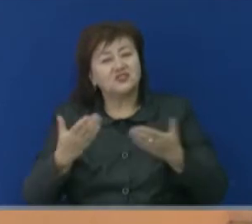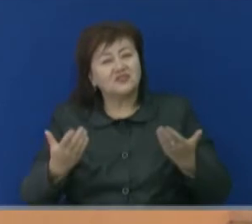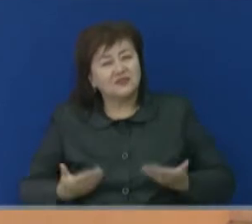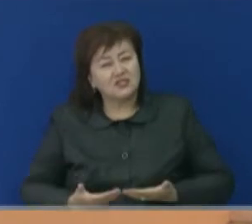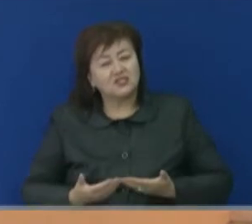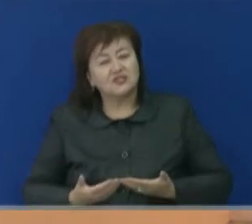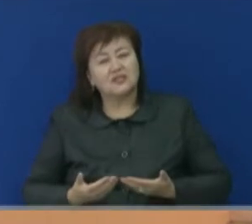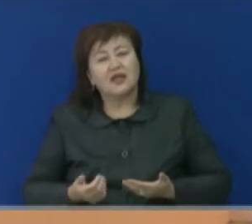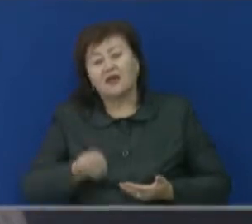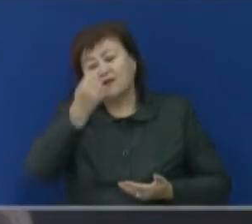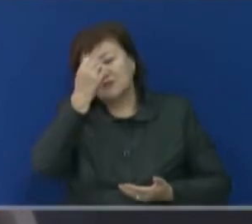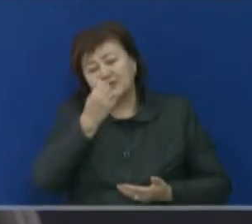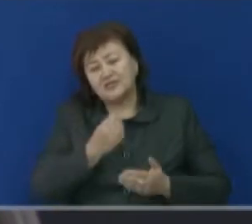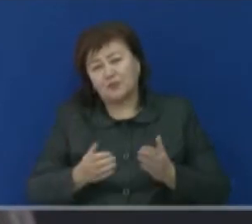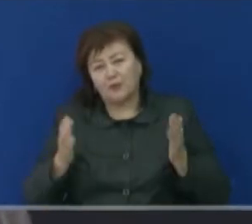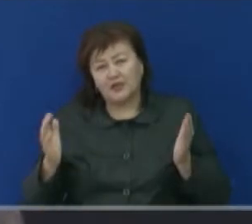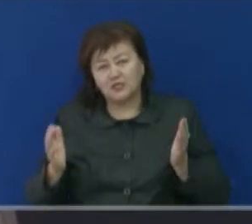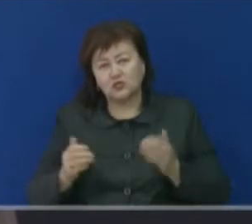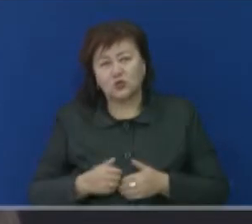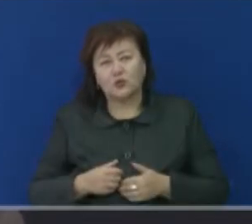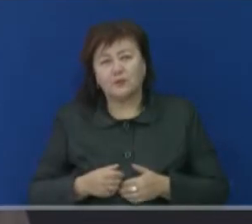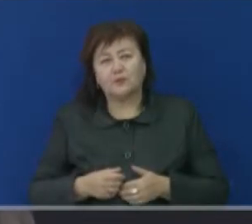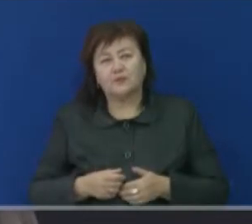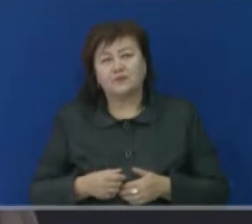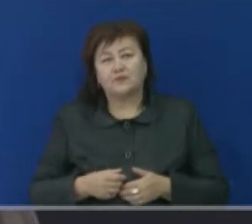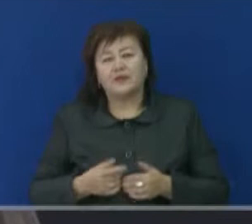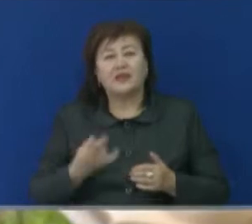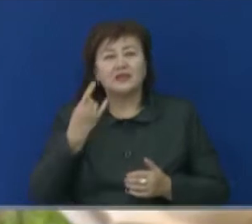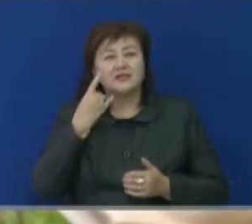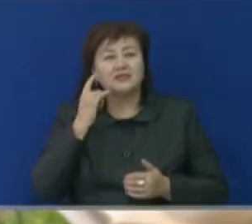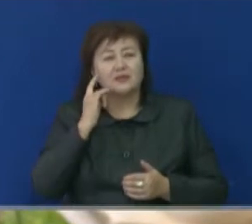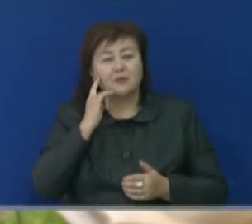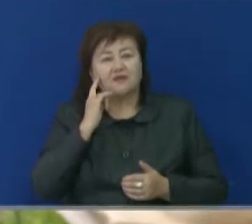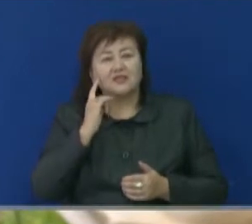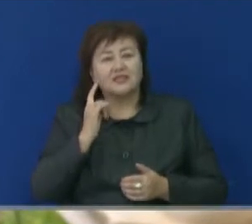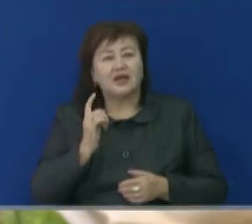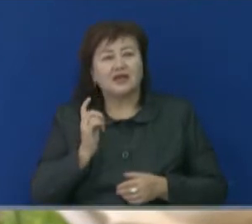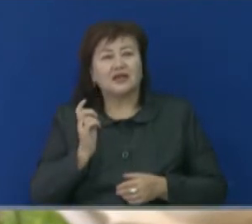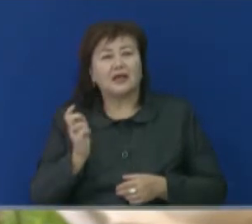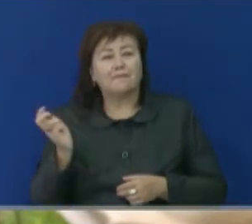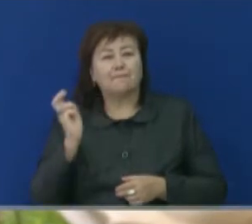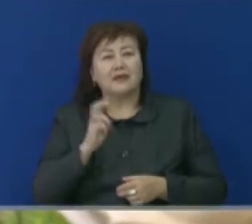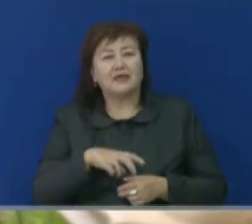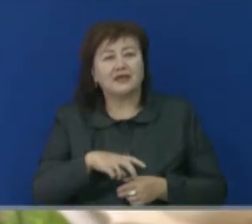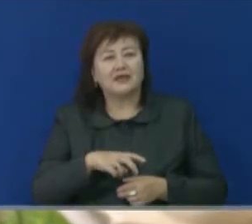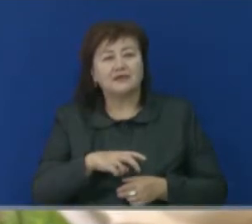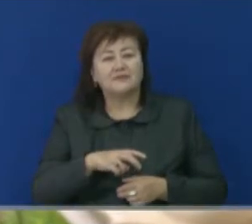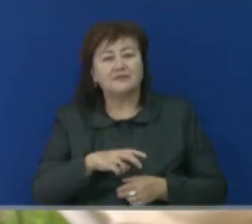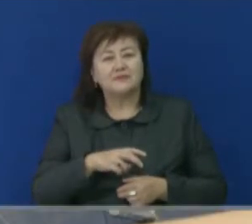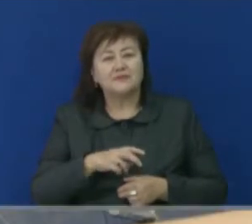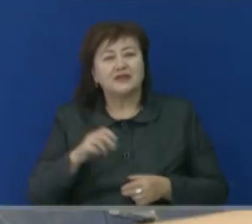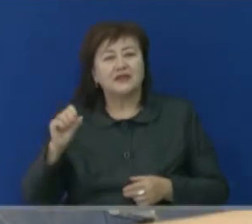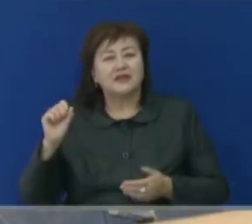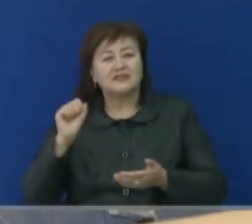үлестерін қосып жатырғандарына көп рахмет. Байқау қорытындысы бойынша Павлодар қаласынан келген Диляра Байсаинова мен Әкімжан Әміртай жұбы бас